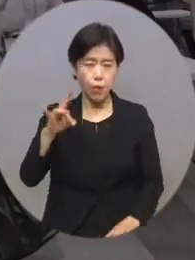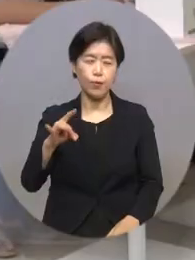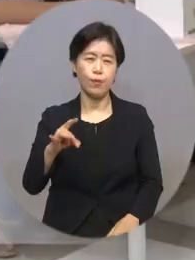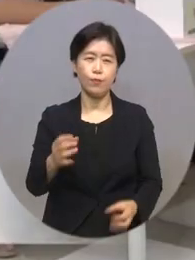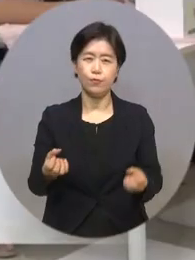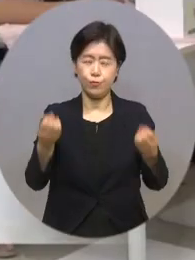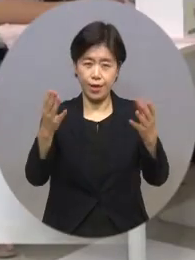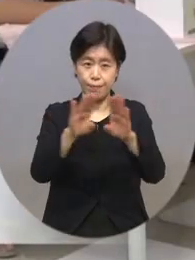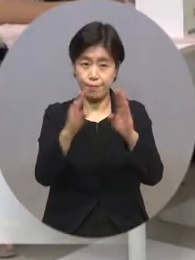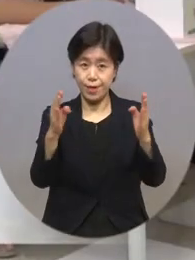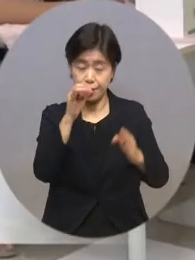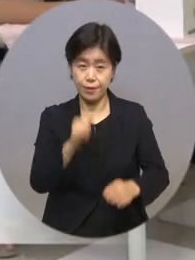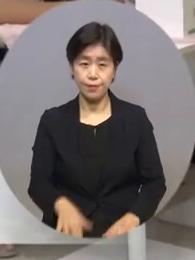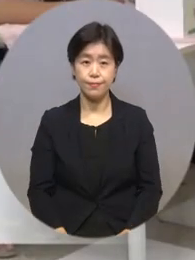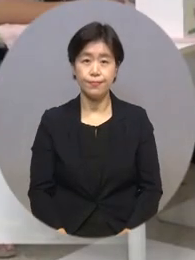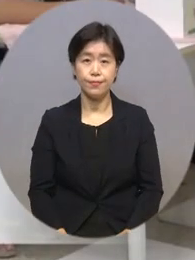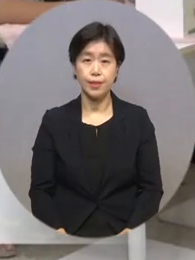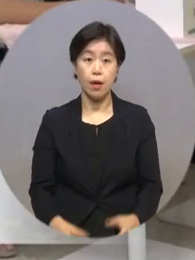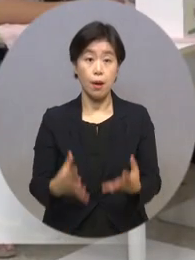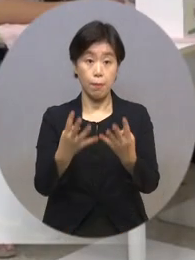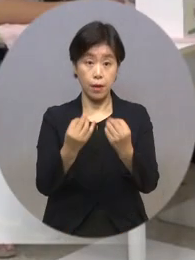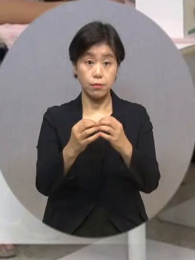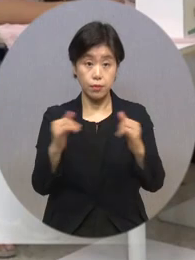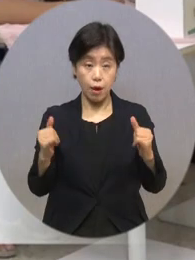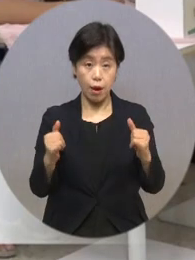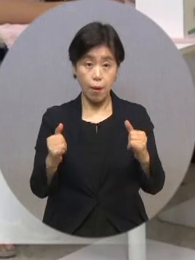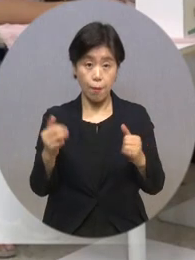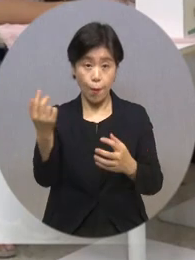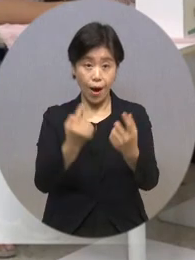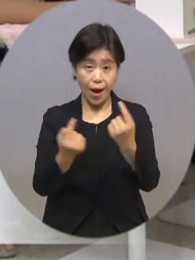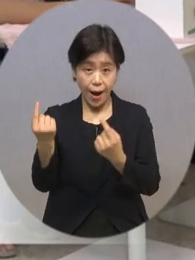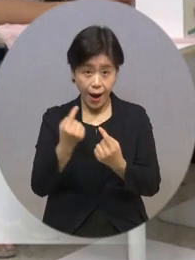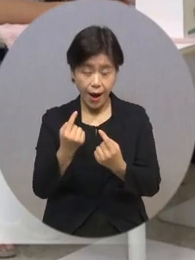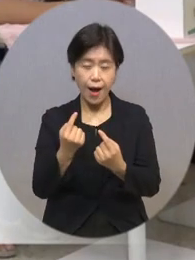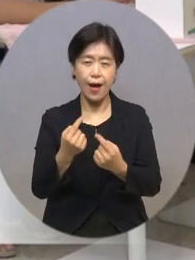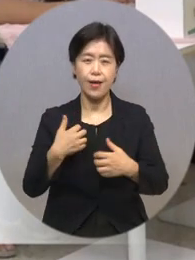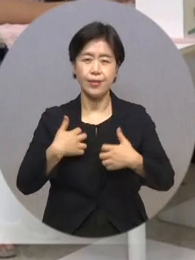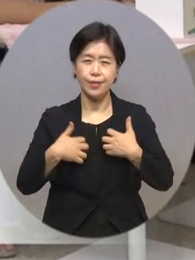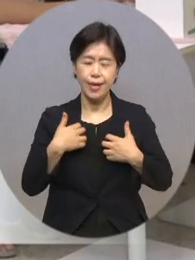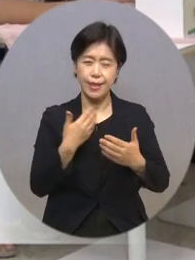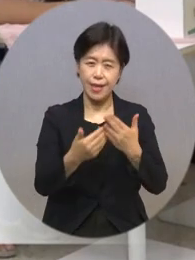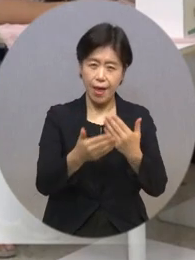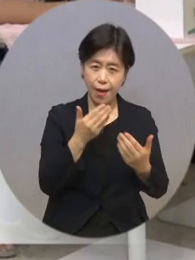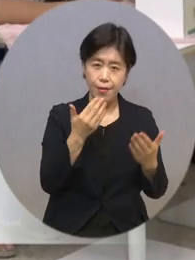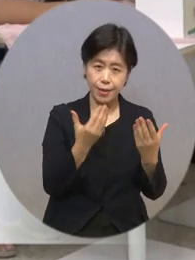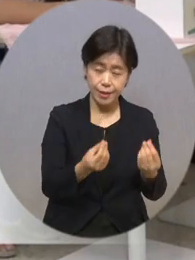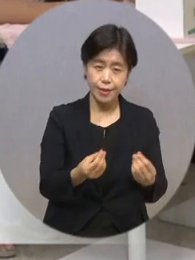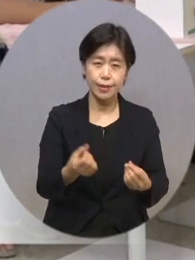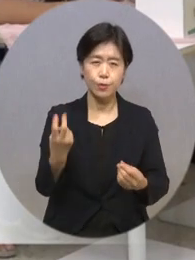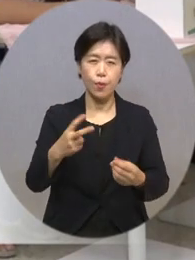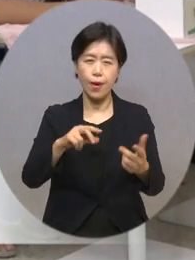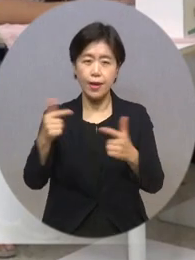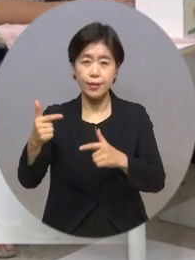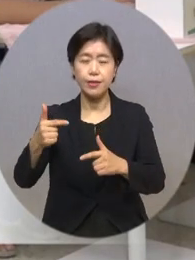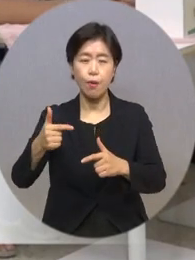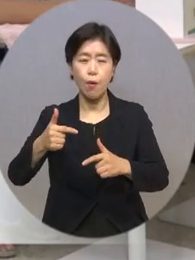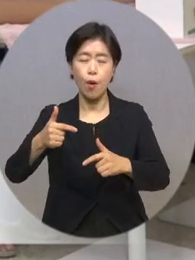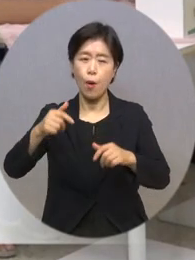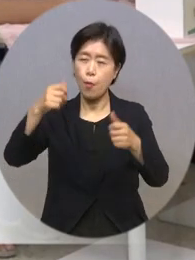축제였습니다. 많은 분들이 찾아주셔서 즐겁게 체험도 하시고 공연도 관람하시는 거